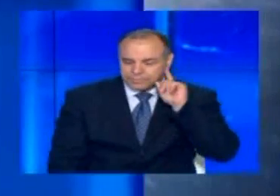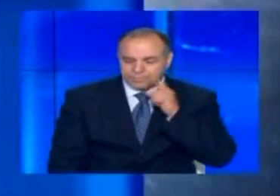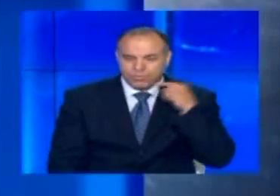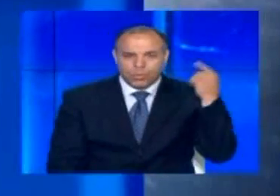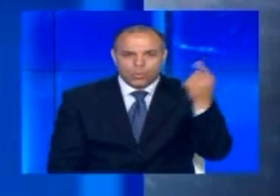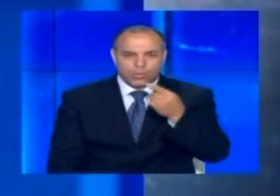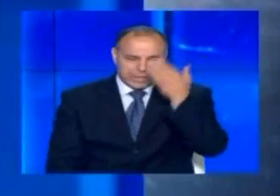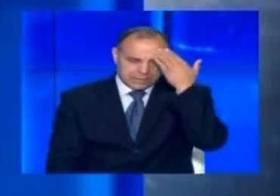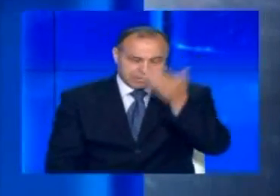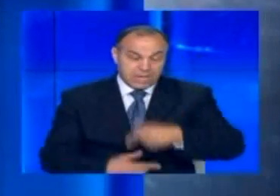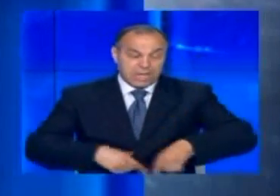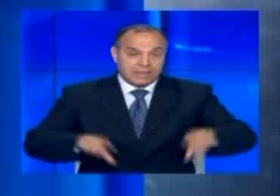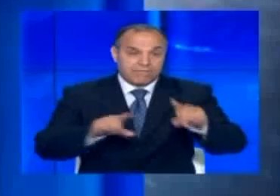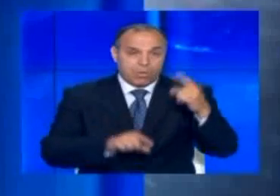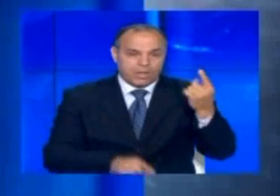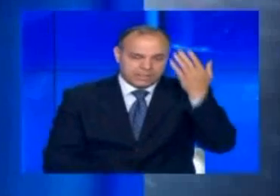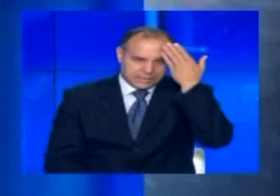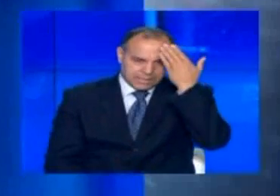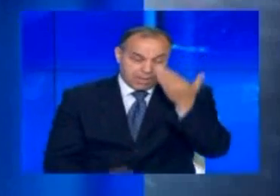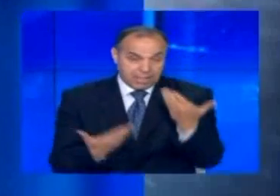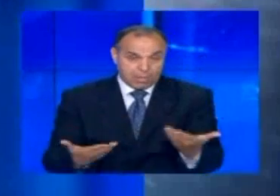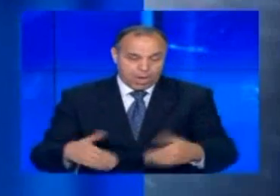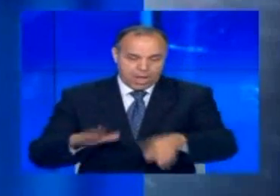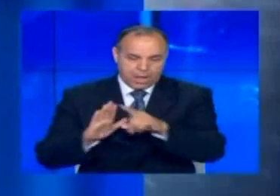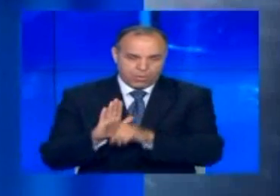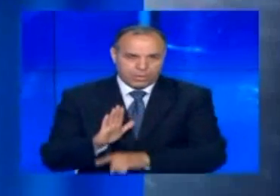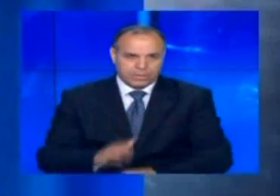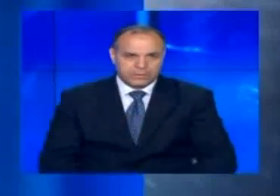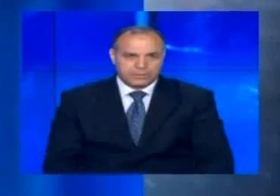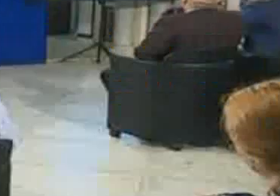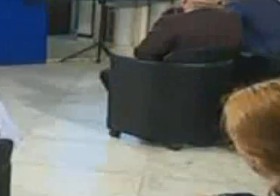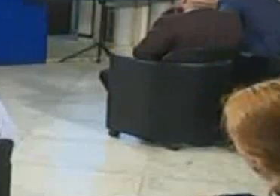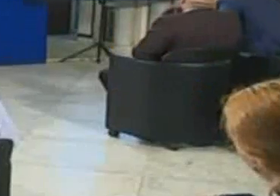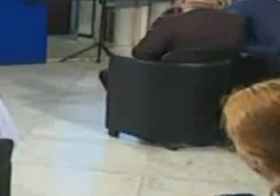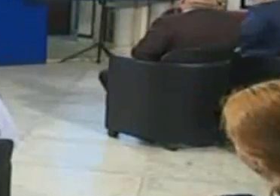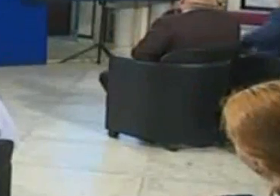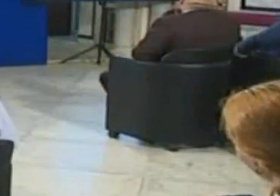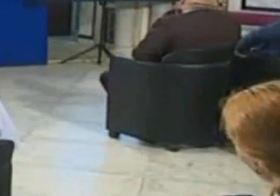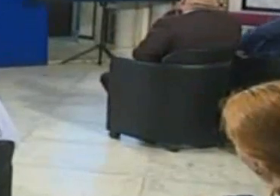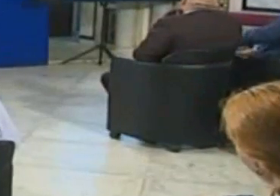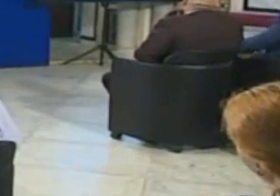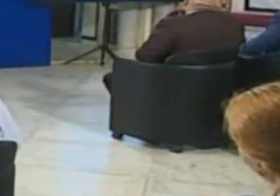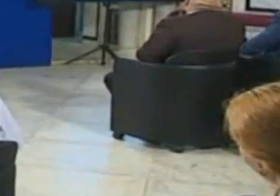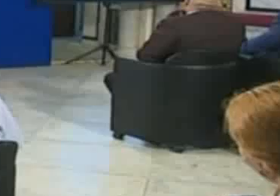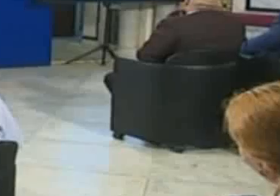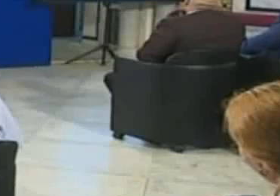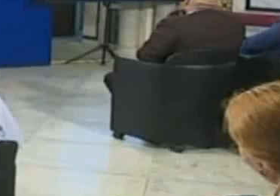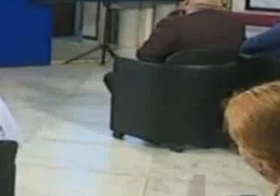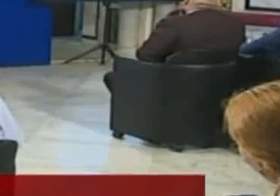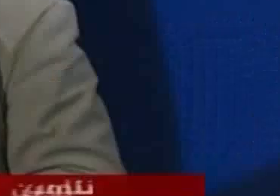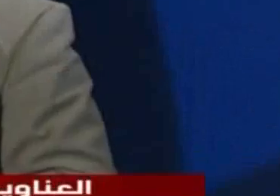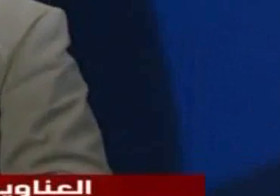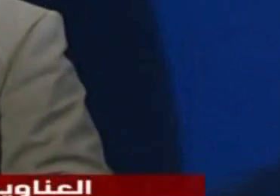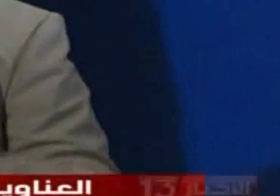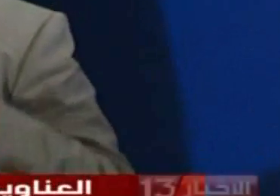نشره الاخبار من القناه الوطنيه الاولى اهلا بكم ونبدا بالعناوين وزير الصناعه والتجاره يؤكد